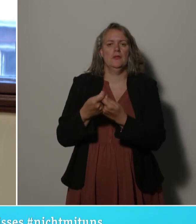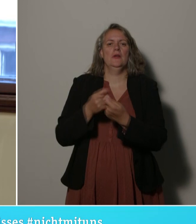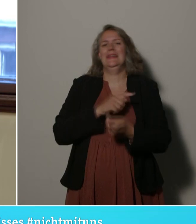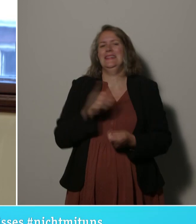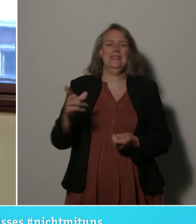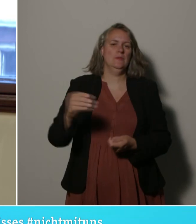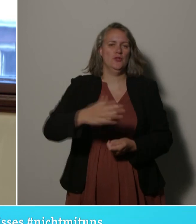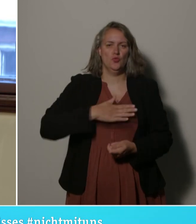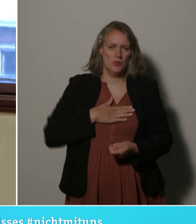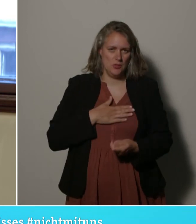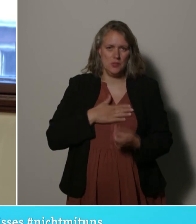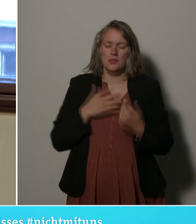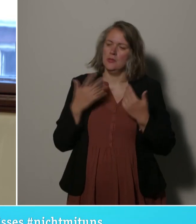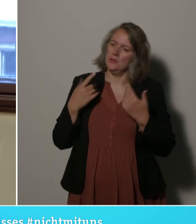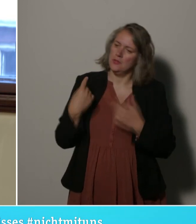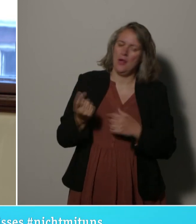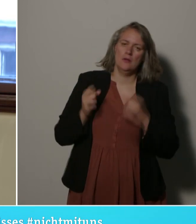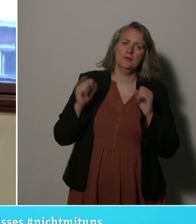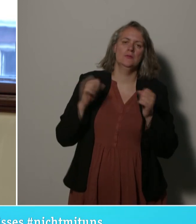ihr Engagement.